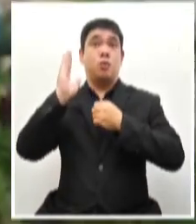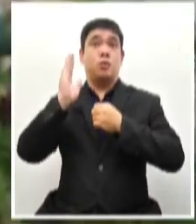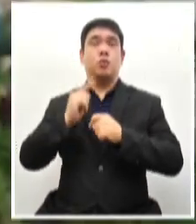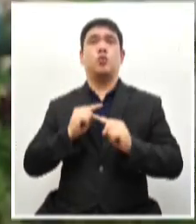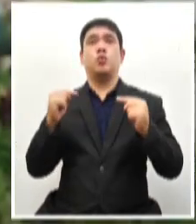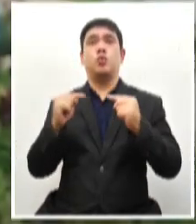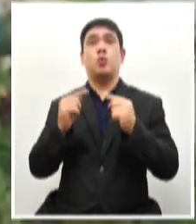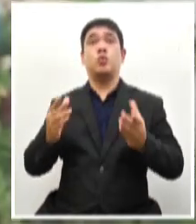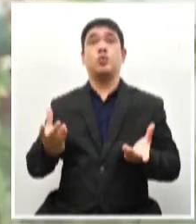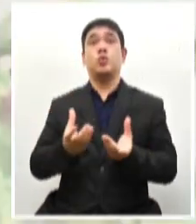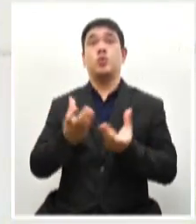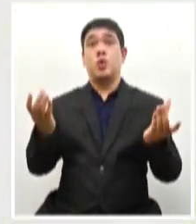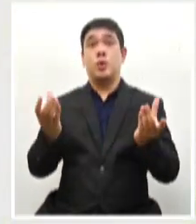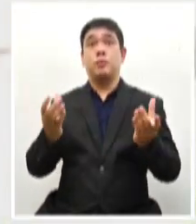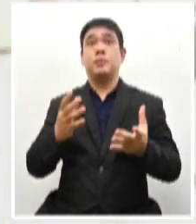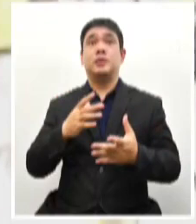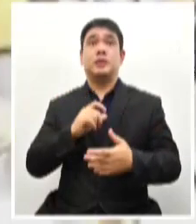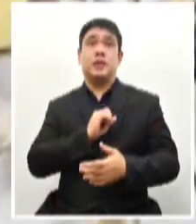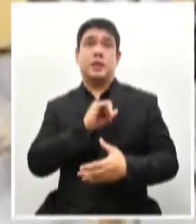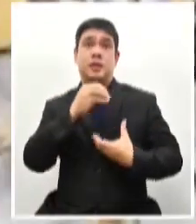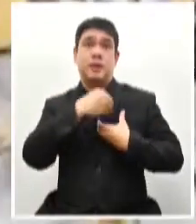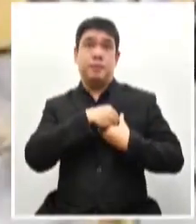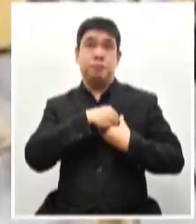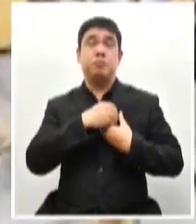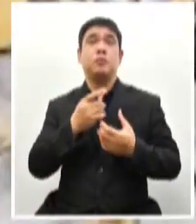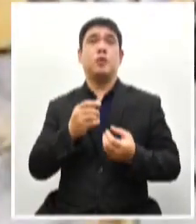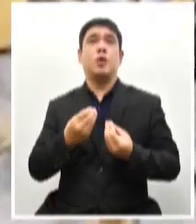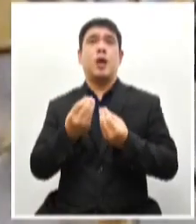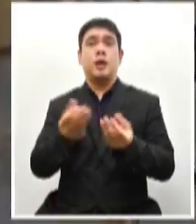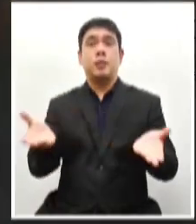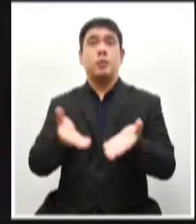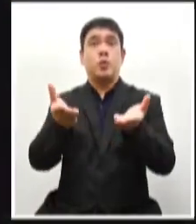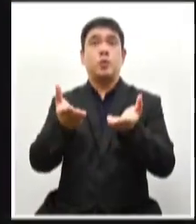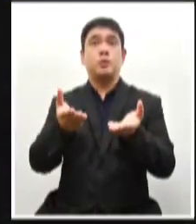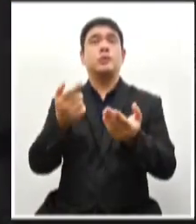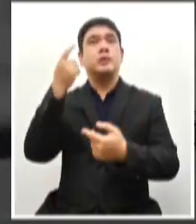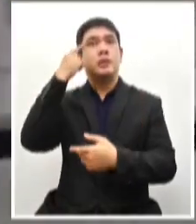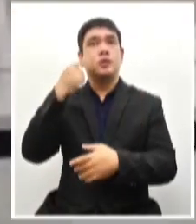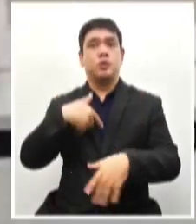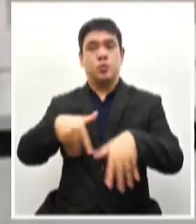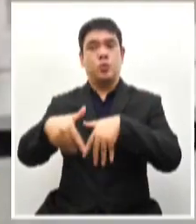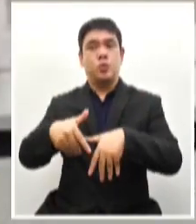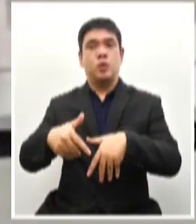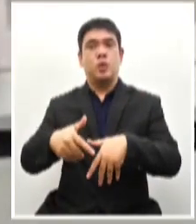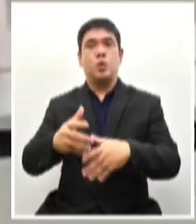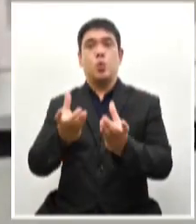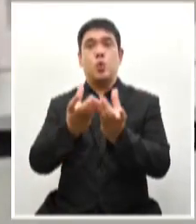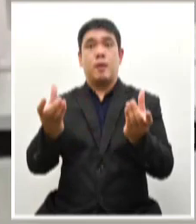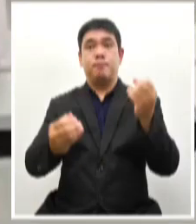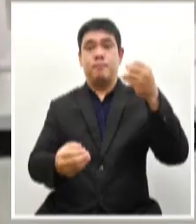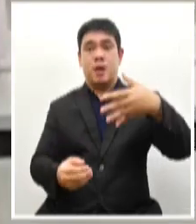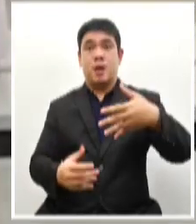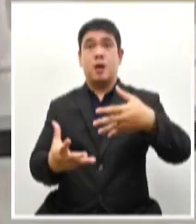สริมคุณธรรมจริยธรรมเพื่อส่งเสริมสนับสนุนประชาชนในชุมชนองค์กรต่างๆได้น้อมนำหลักคุณธรรม5ประ